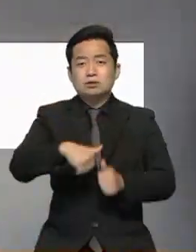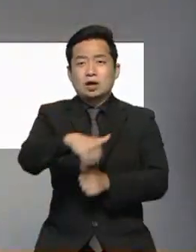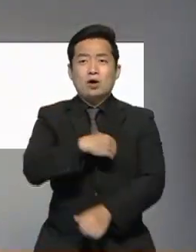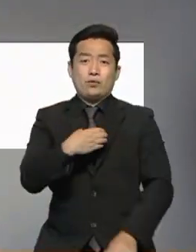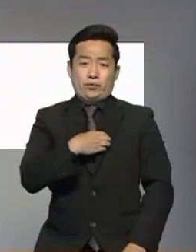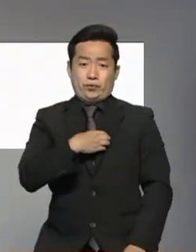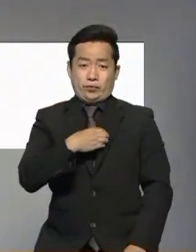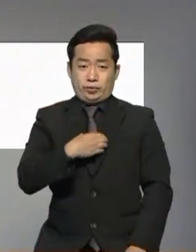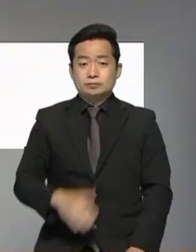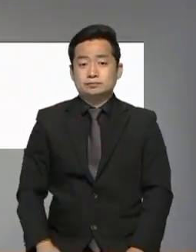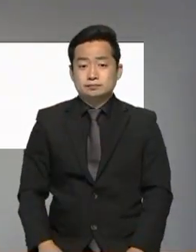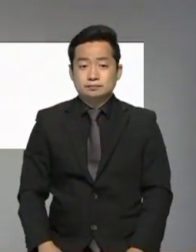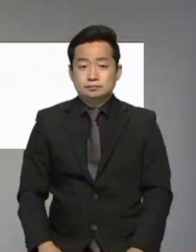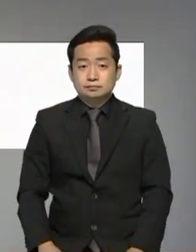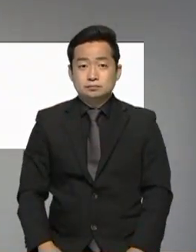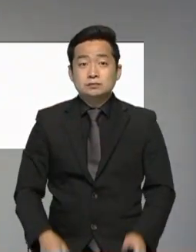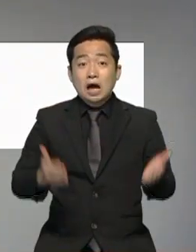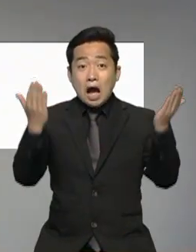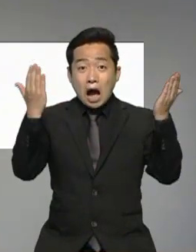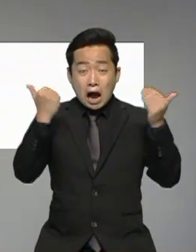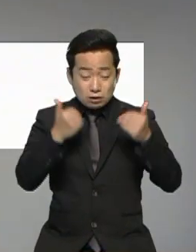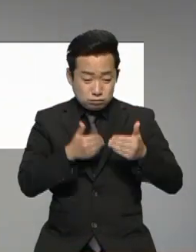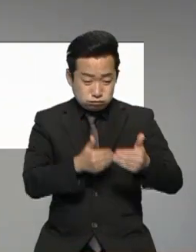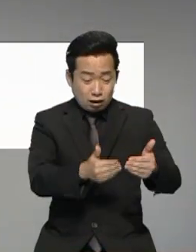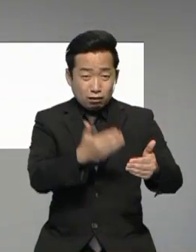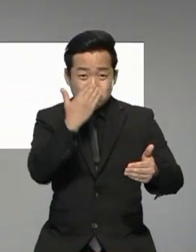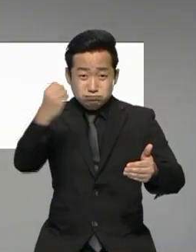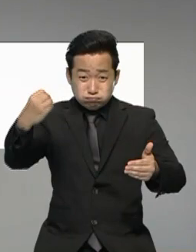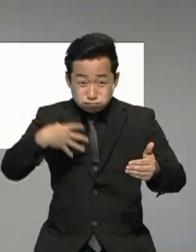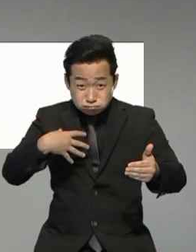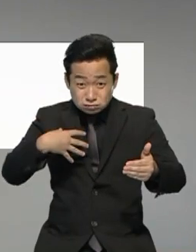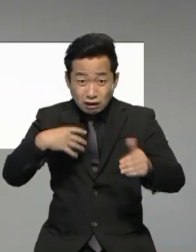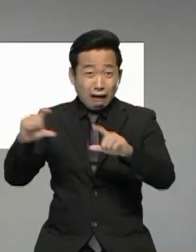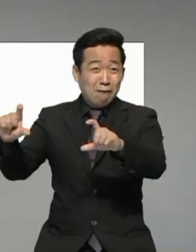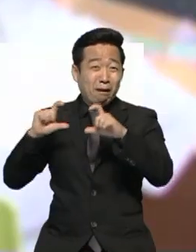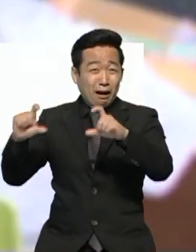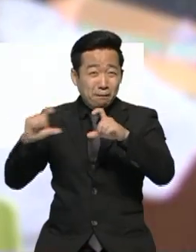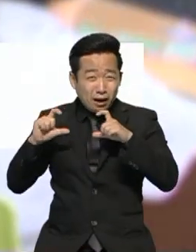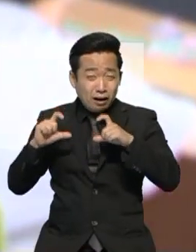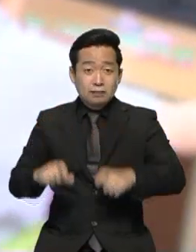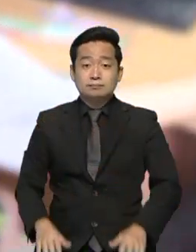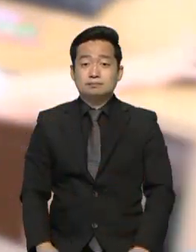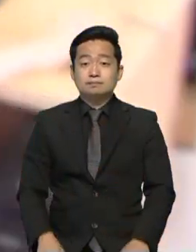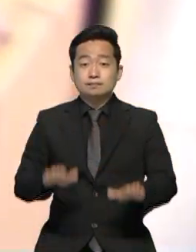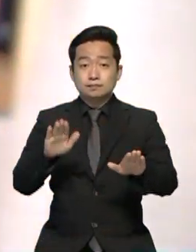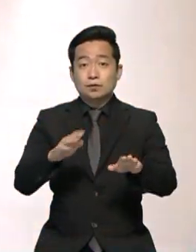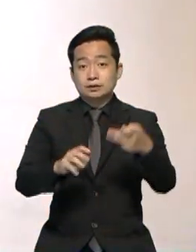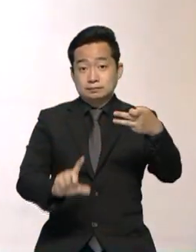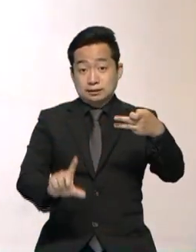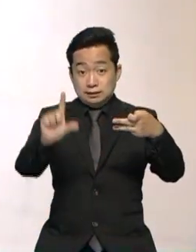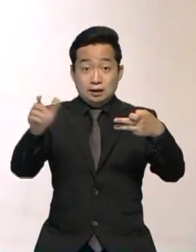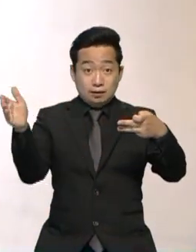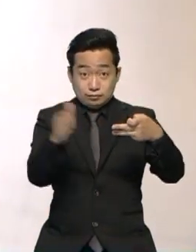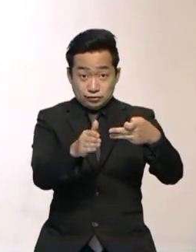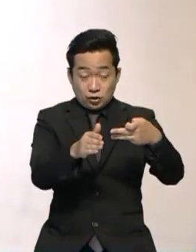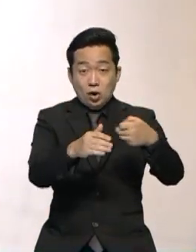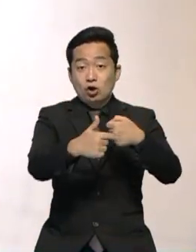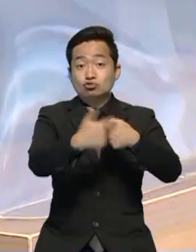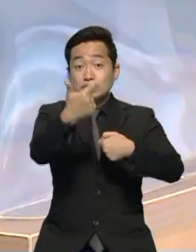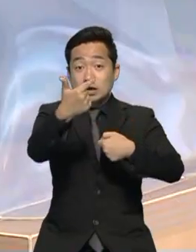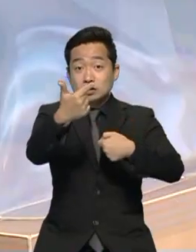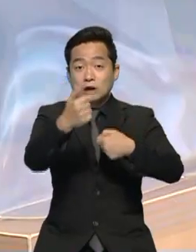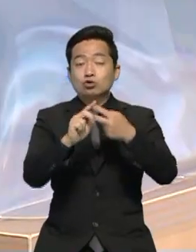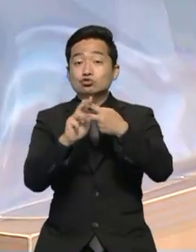상황이에요. 거기다가 학사 일정을 무시하고 이렇게 일방적으로 추진한다는 게. 또 오는 13일부터 초등학교